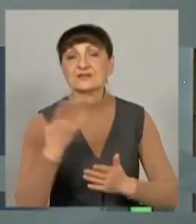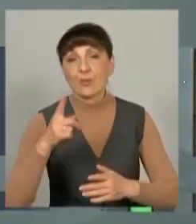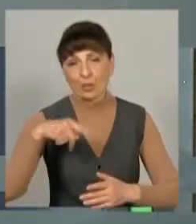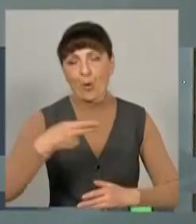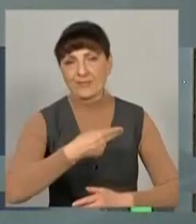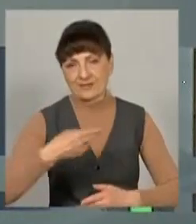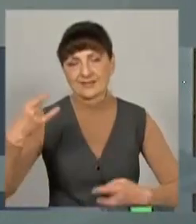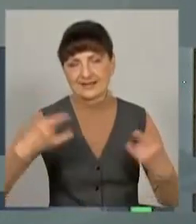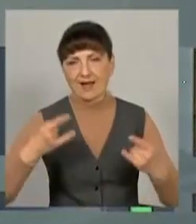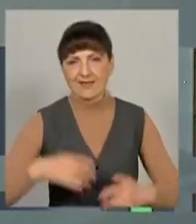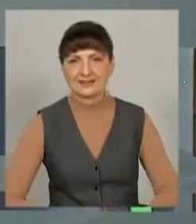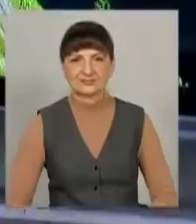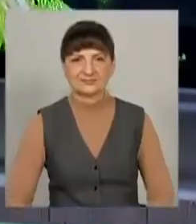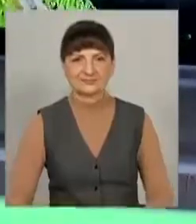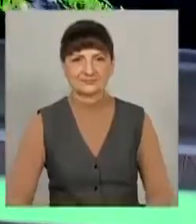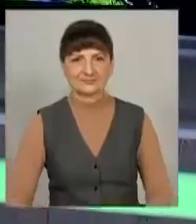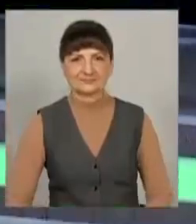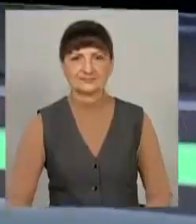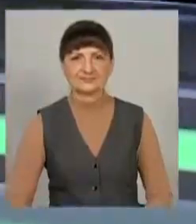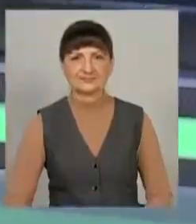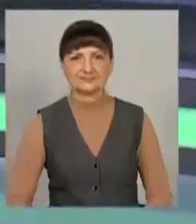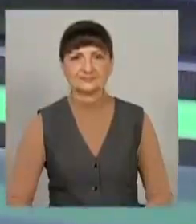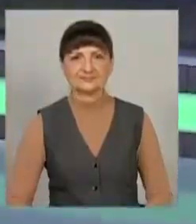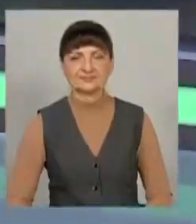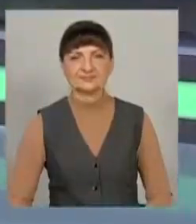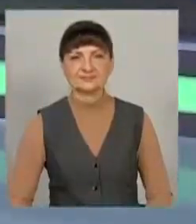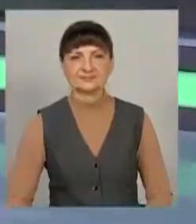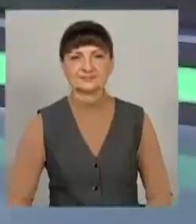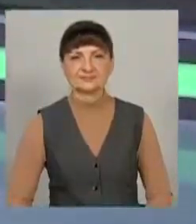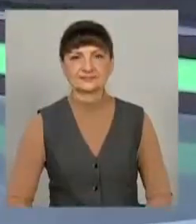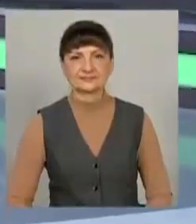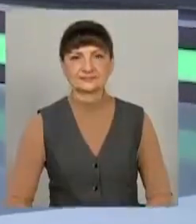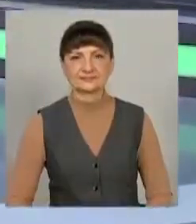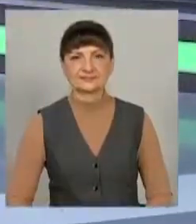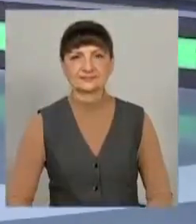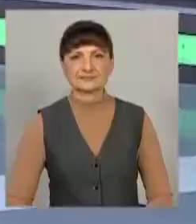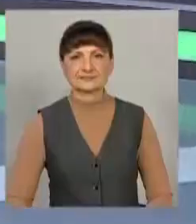по номерам, указанным на экране. Всего доброго. До встречи в эфире.